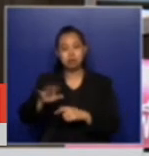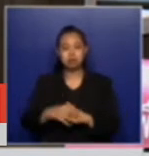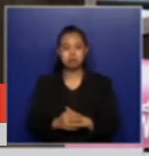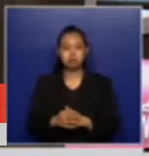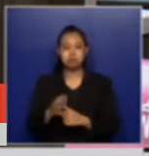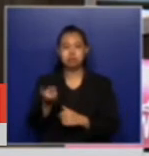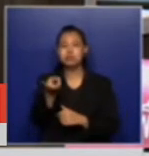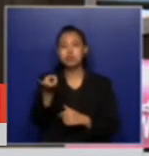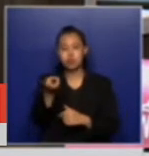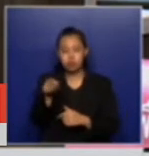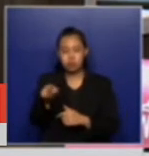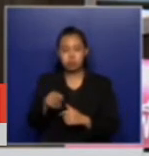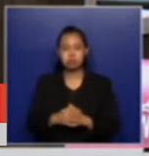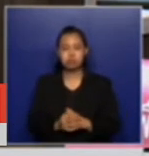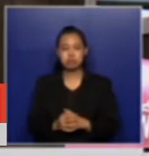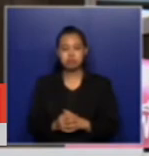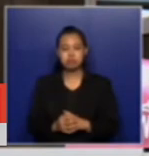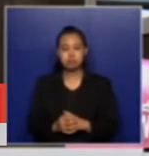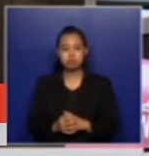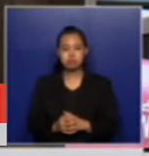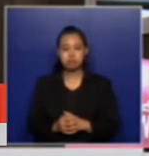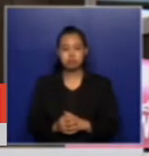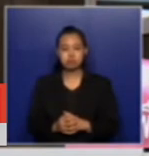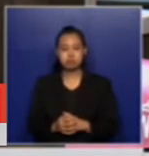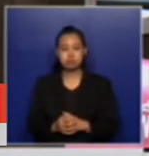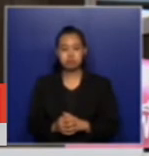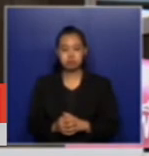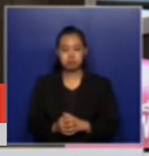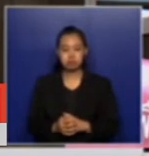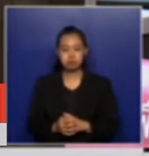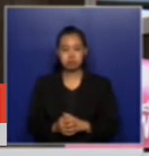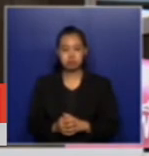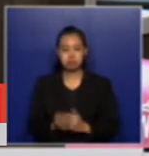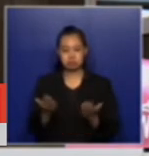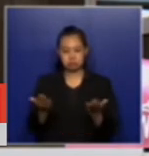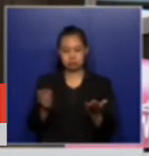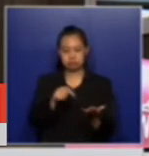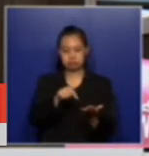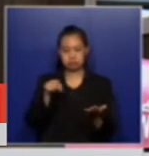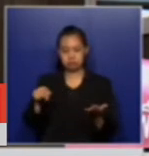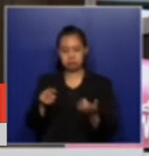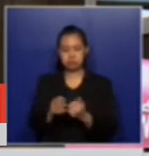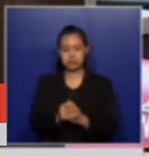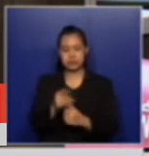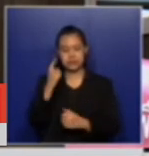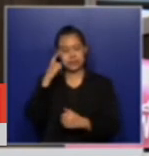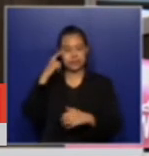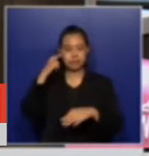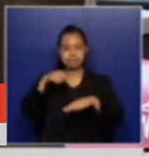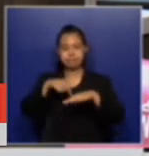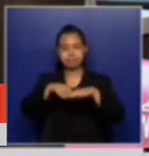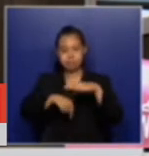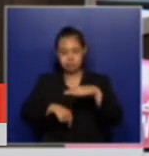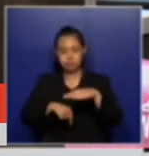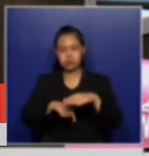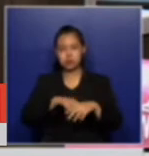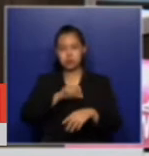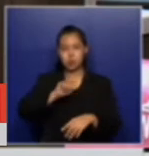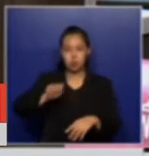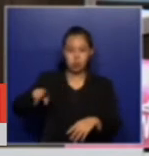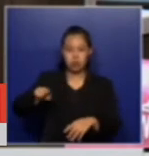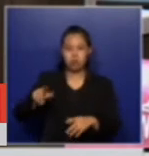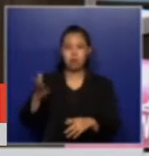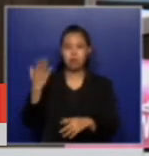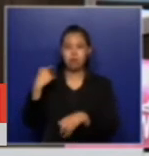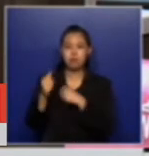ก็เรียนด้วยความเคารพนะครับว่าสิ่งอันนี้มันเป็นสิ่งที่ลงลึกไปกว่าตอนเศรษฐกิจต้มย